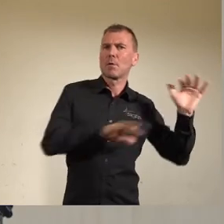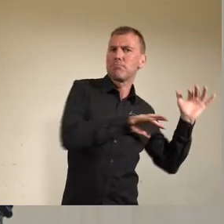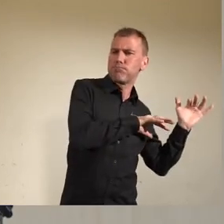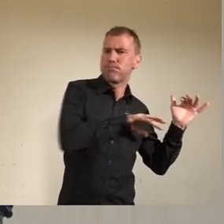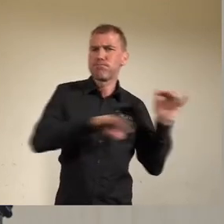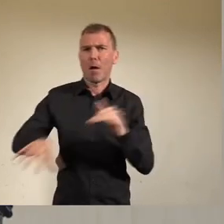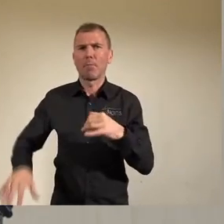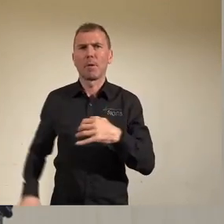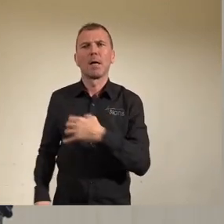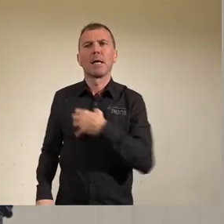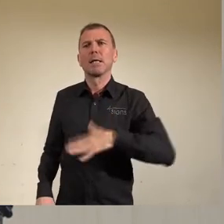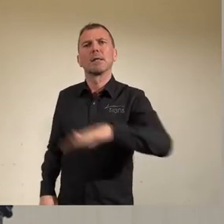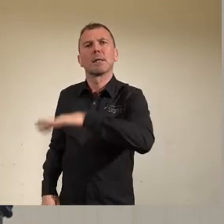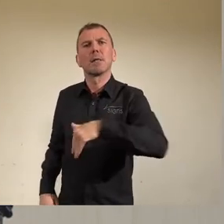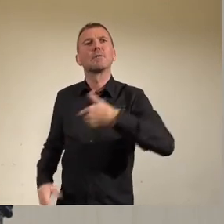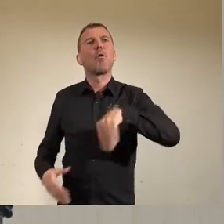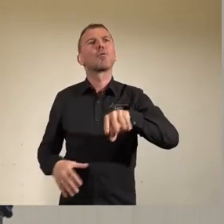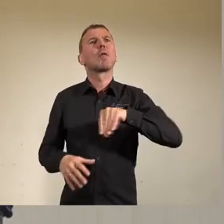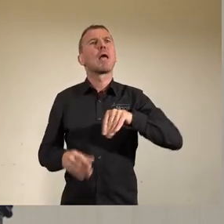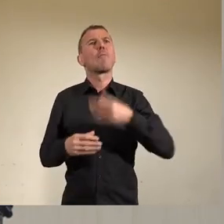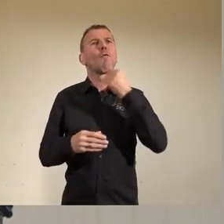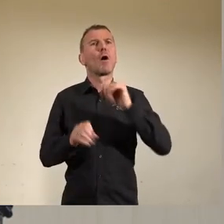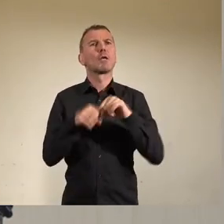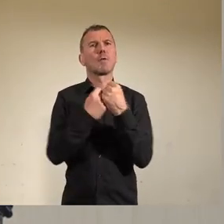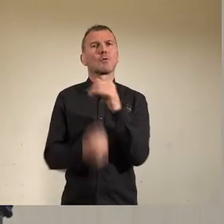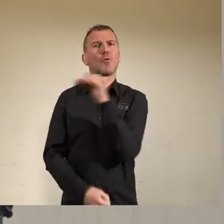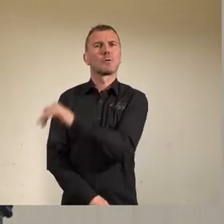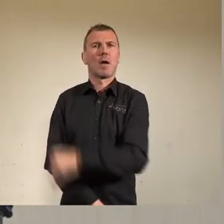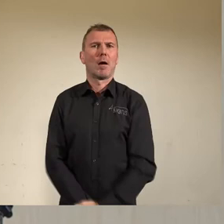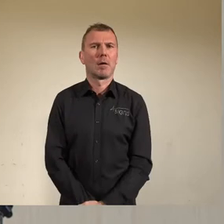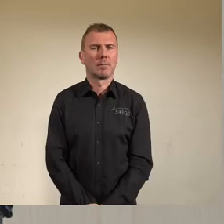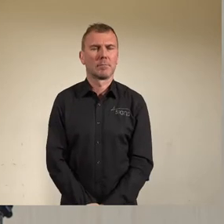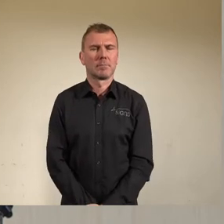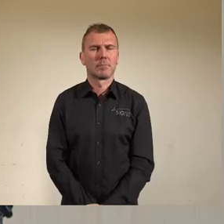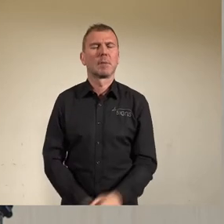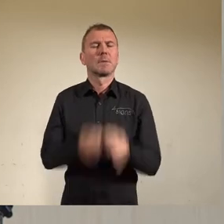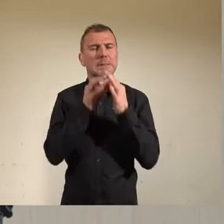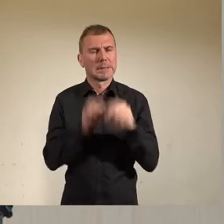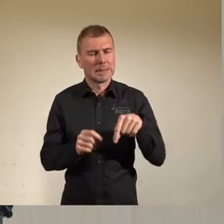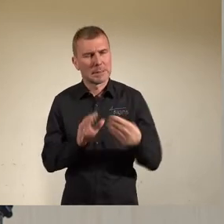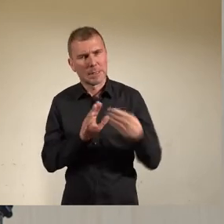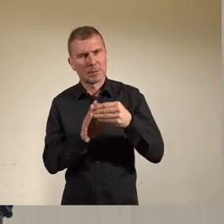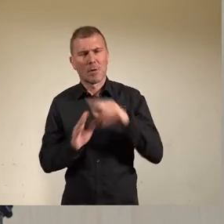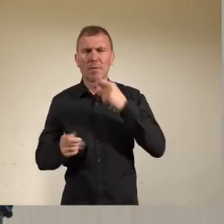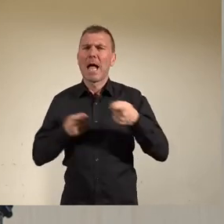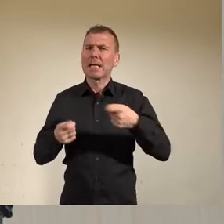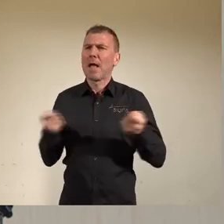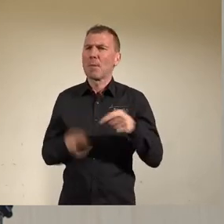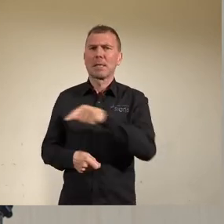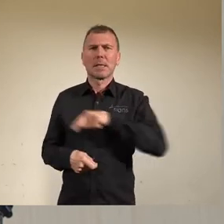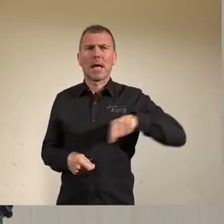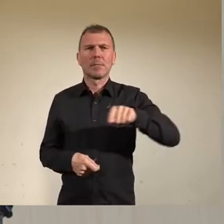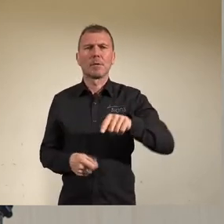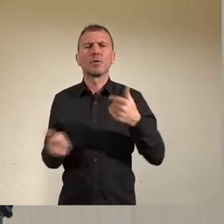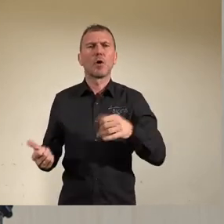eine unternehmerfreundliche Situation geschaffen. Aber dazu mehr. Für viele Gewerbetreibende sieht die Situation aus.